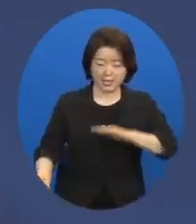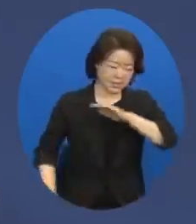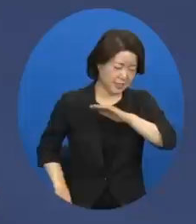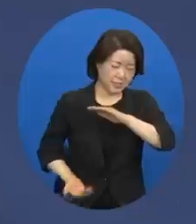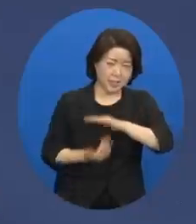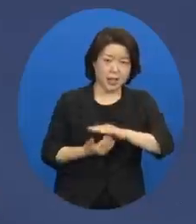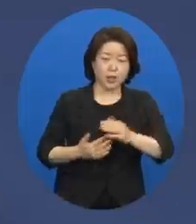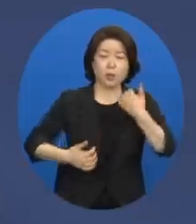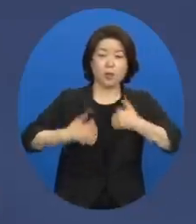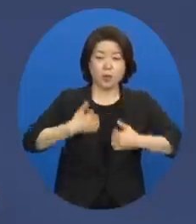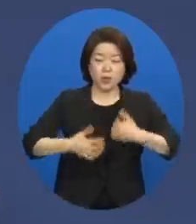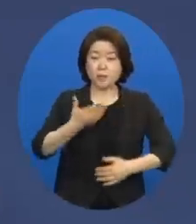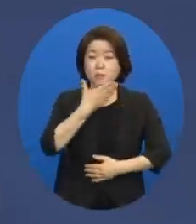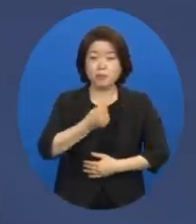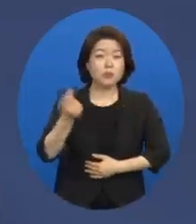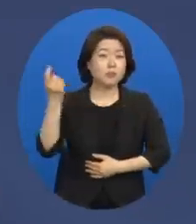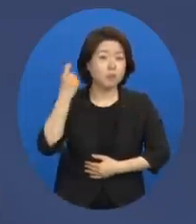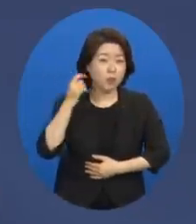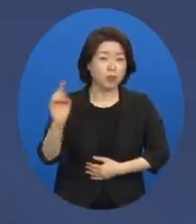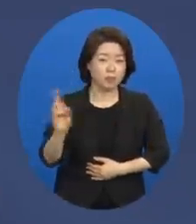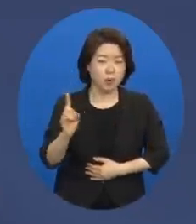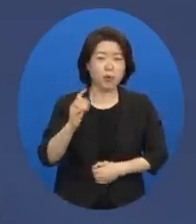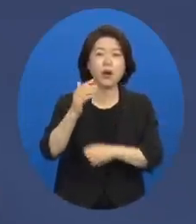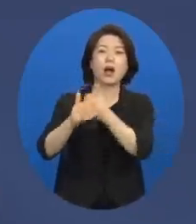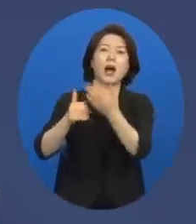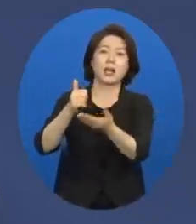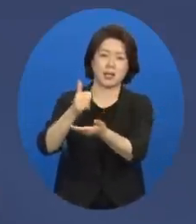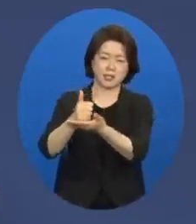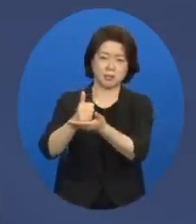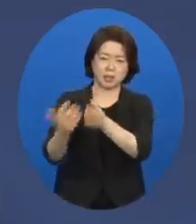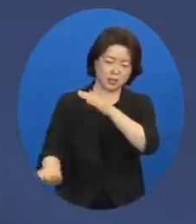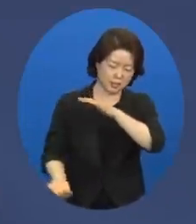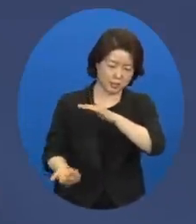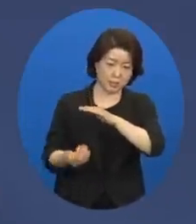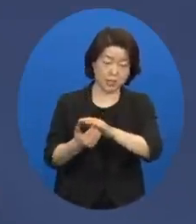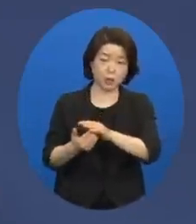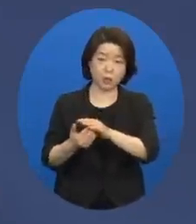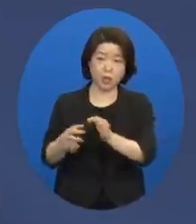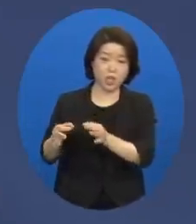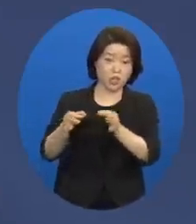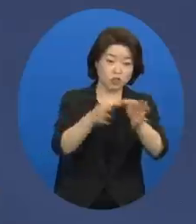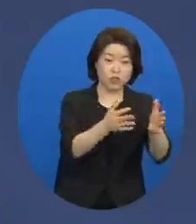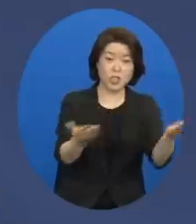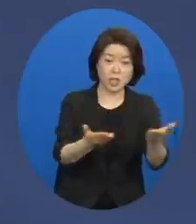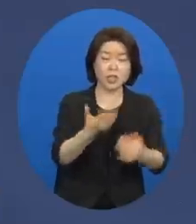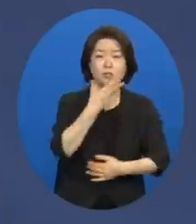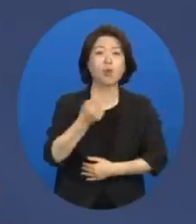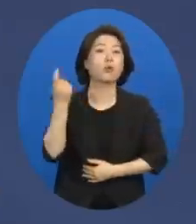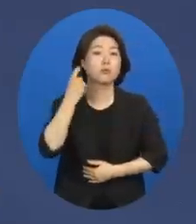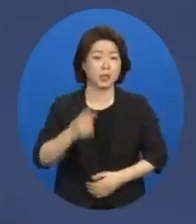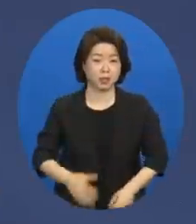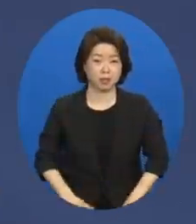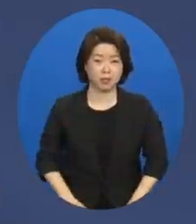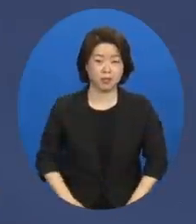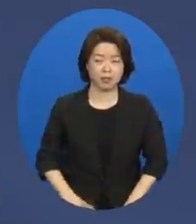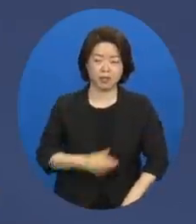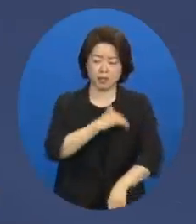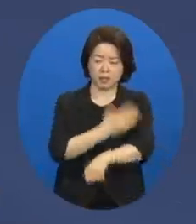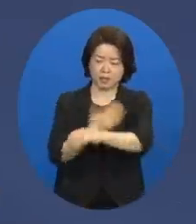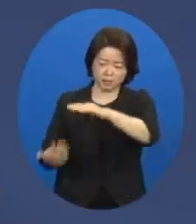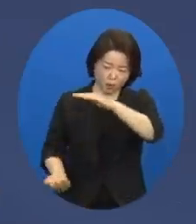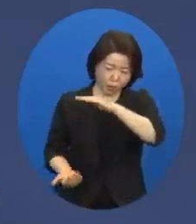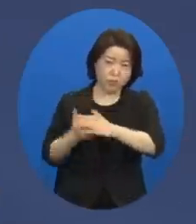최대의 기쁜 소식, 이게 하나님의 최고 최대의 투자 사건이 복음입니다. 그러니까 전능하신